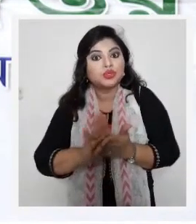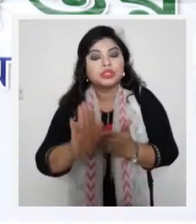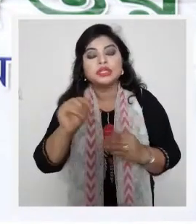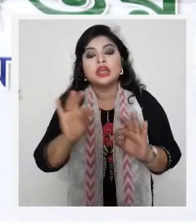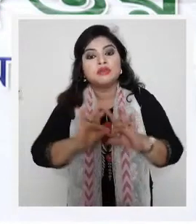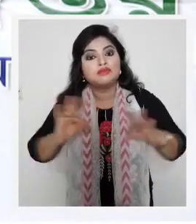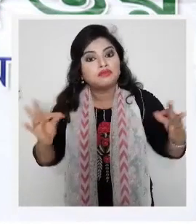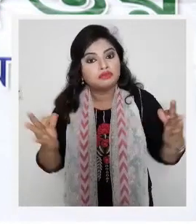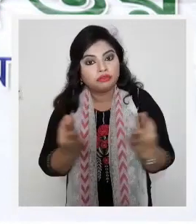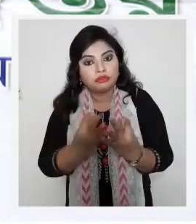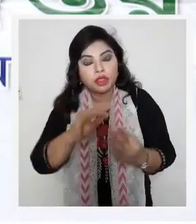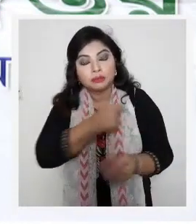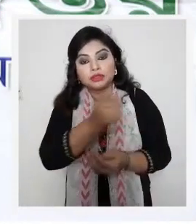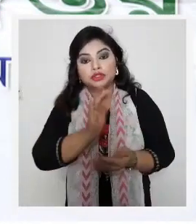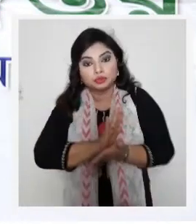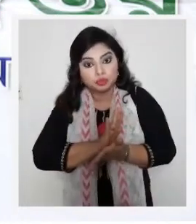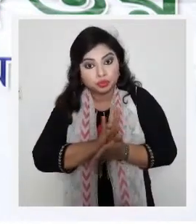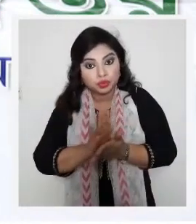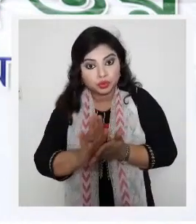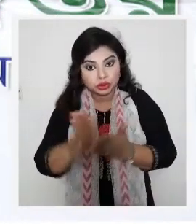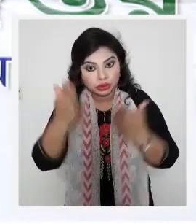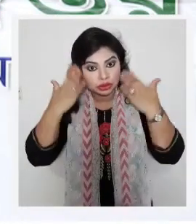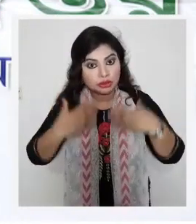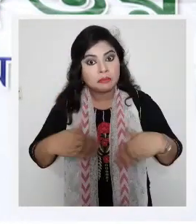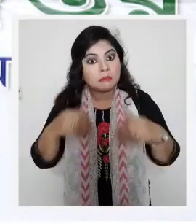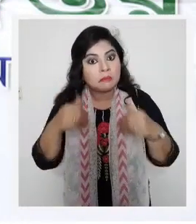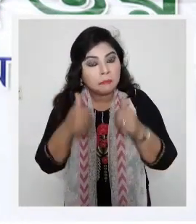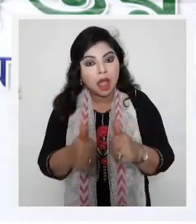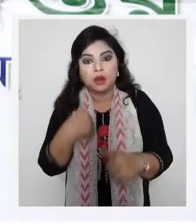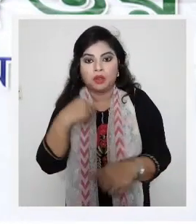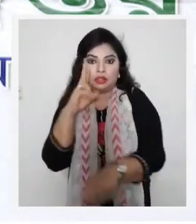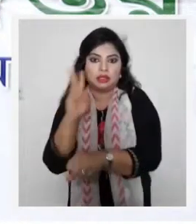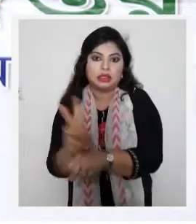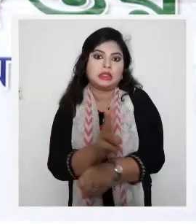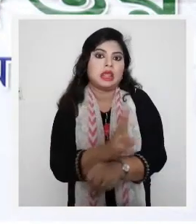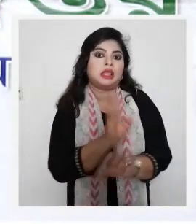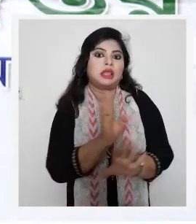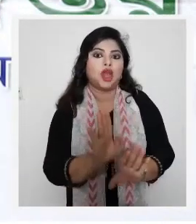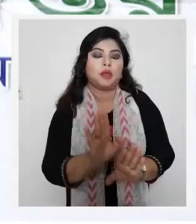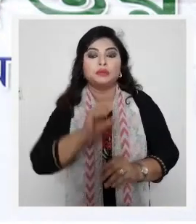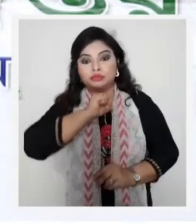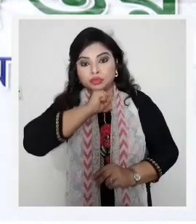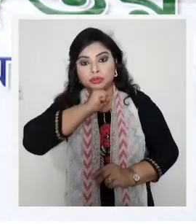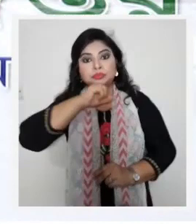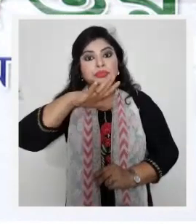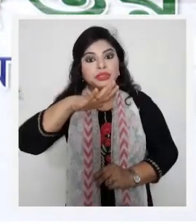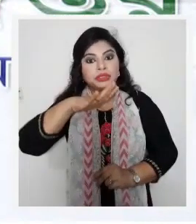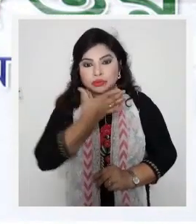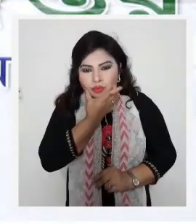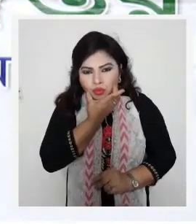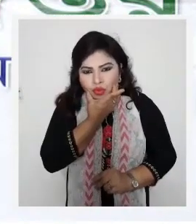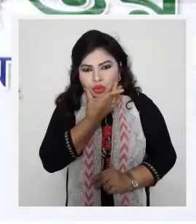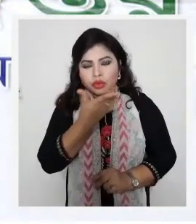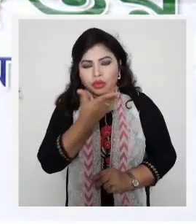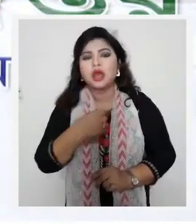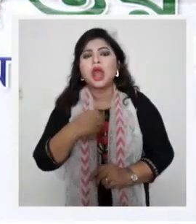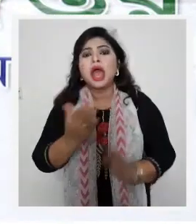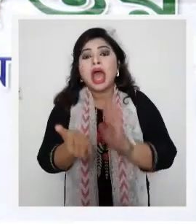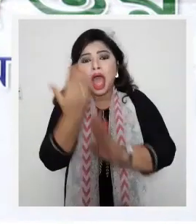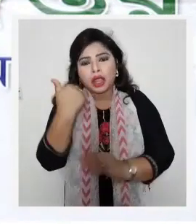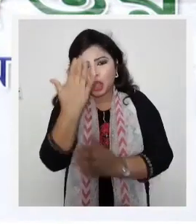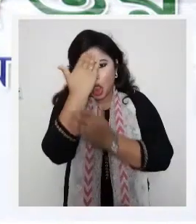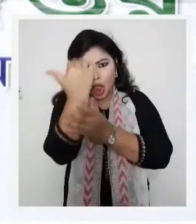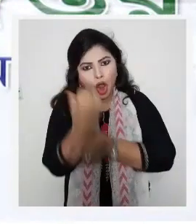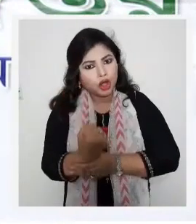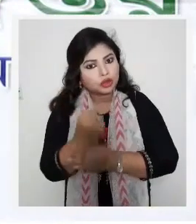বজায় রাখি। বারবার সাবান পানি দিয়ে 20 সেকেন্ড ধরে হাত ধুই। নিজেকে সুরক্ষিত রাখি, পরিবারের সকল সদস্য